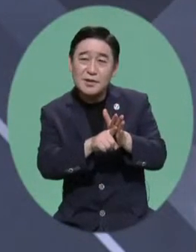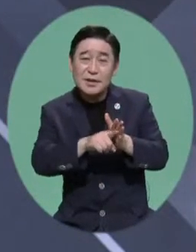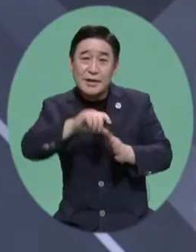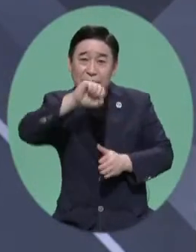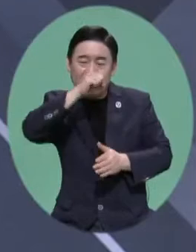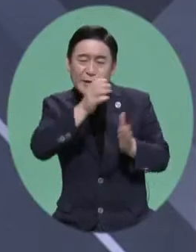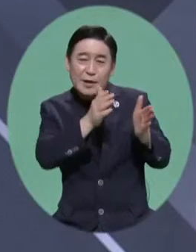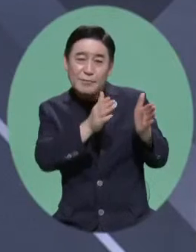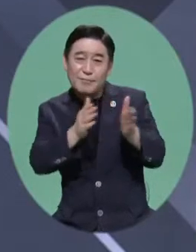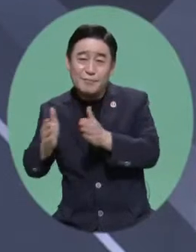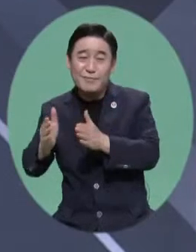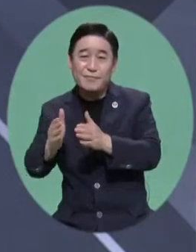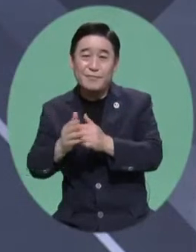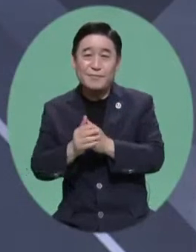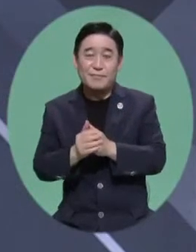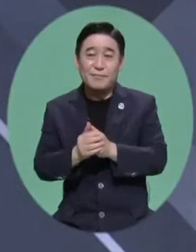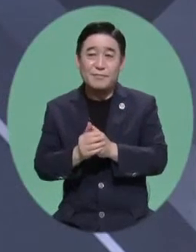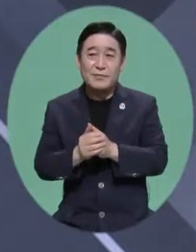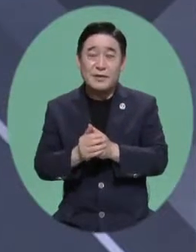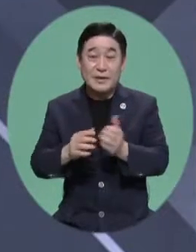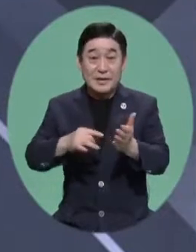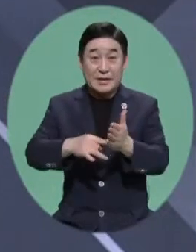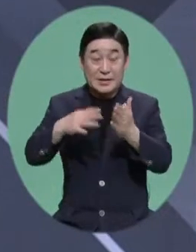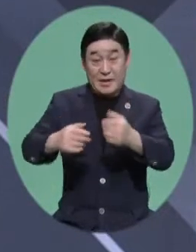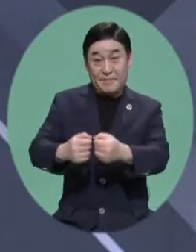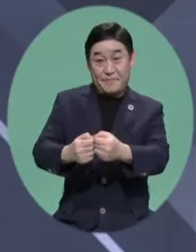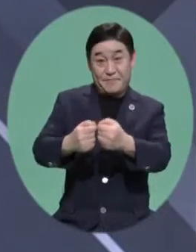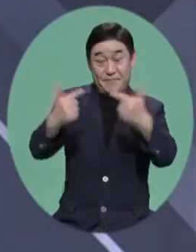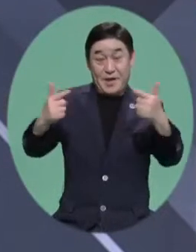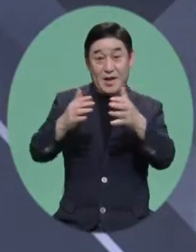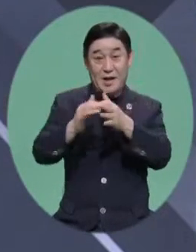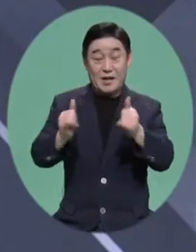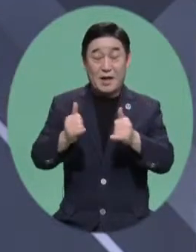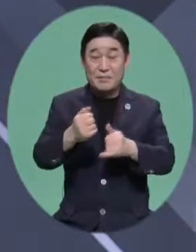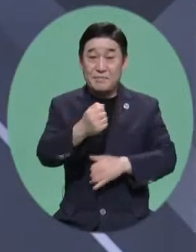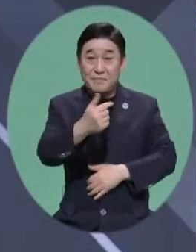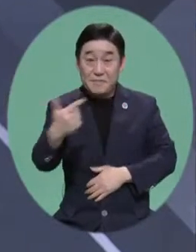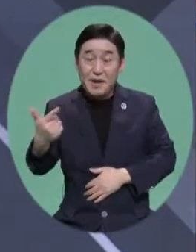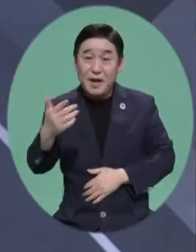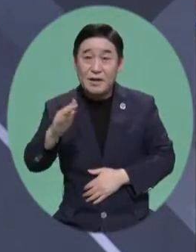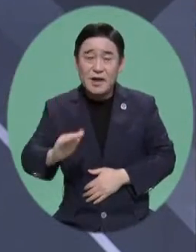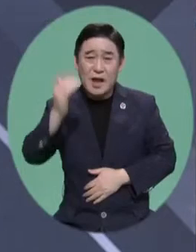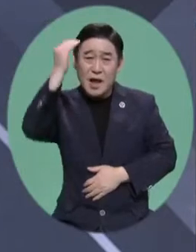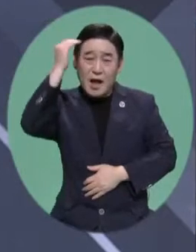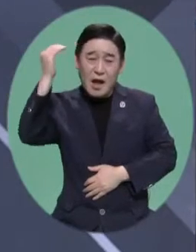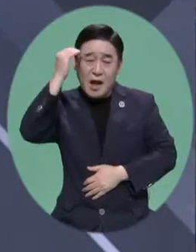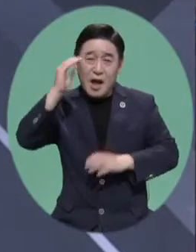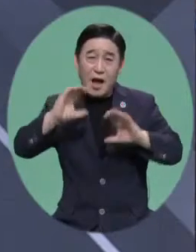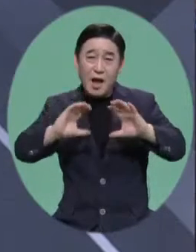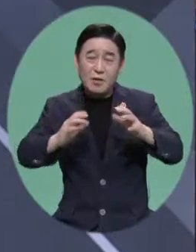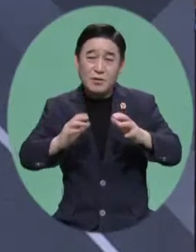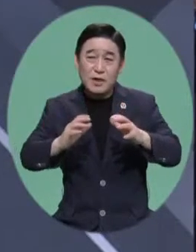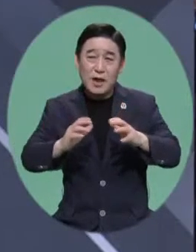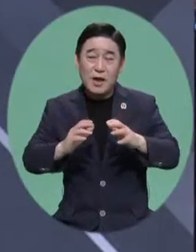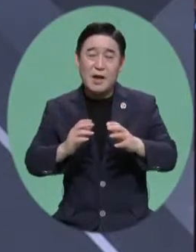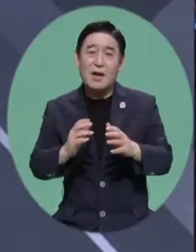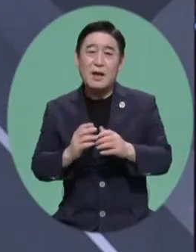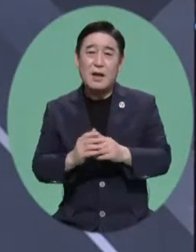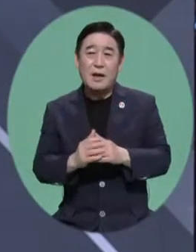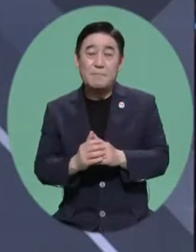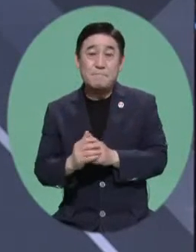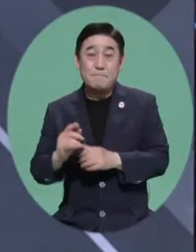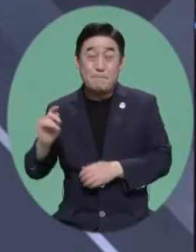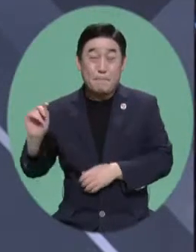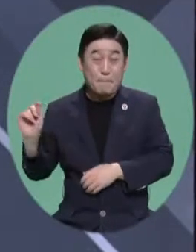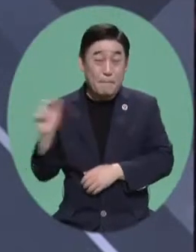재원 마련에 뭐 증세를 주장하는 분들이 많습니다 많은 우리나라의 지금이 초 저성장 기조에